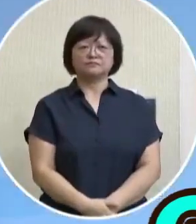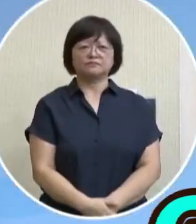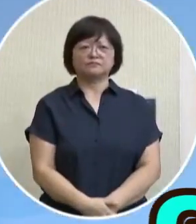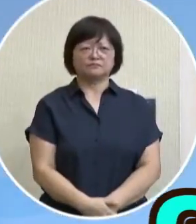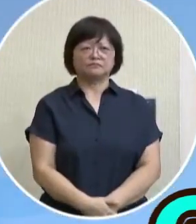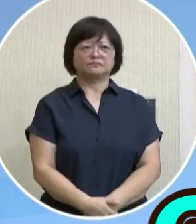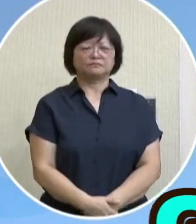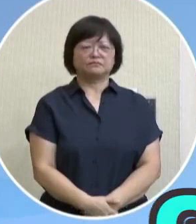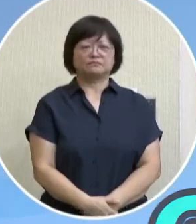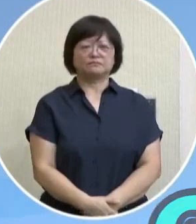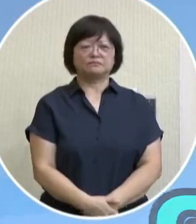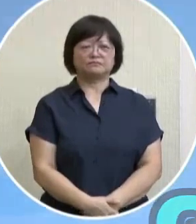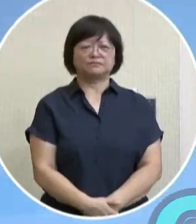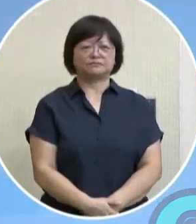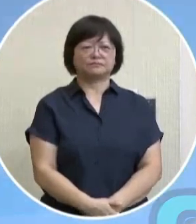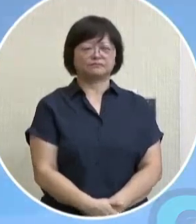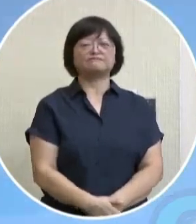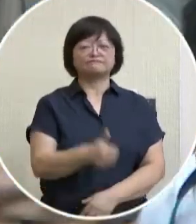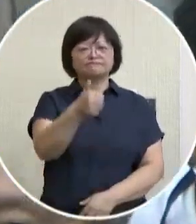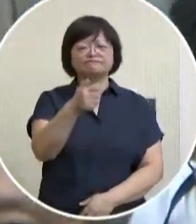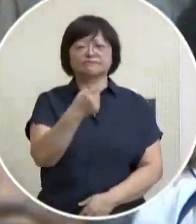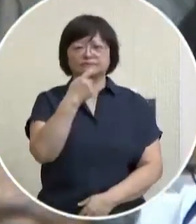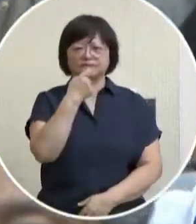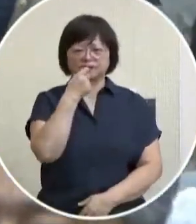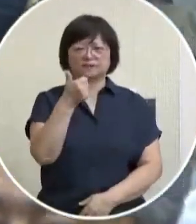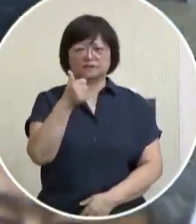Good question. 好，我们谢谢白冰的提问。